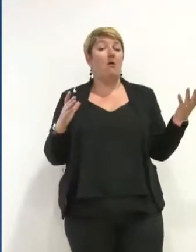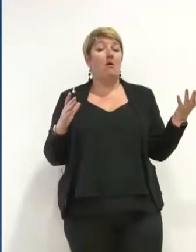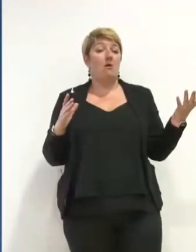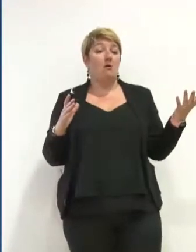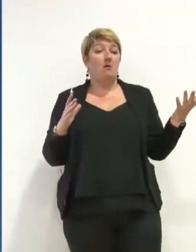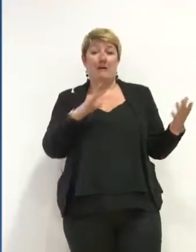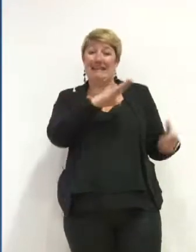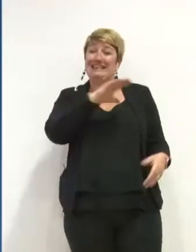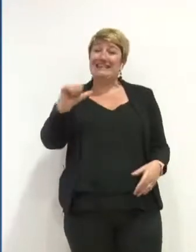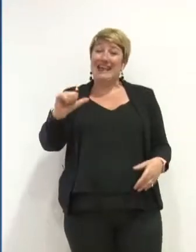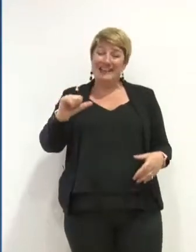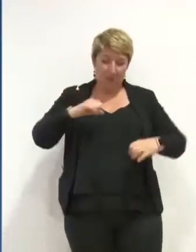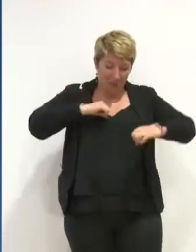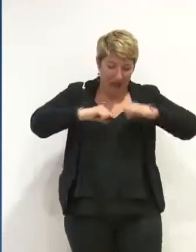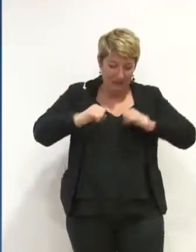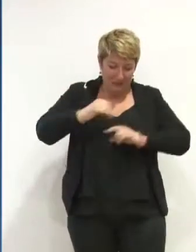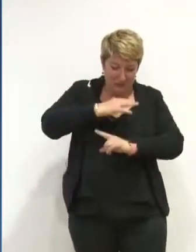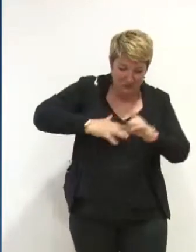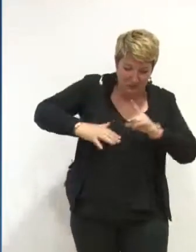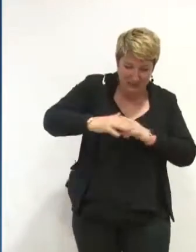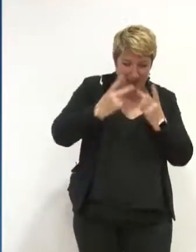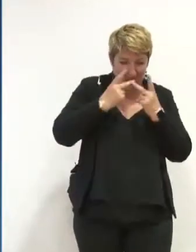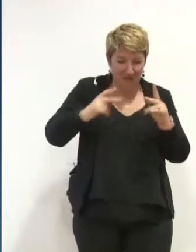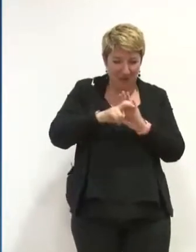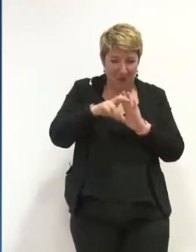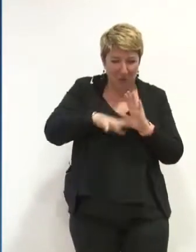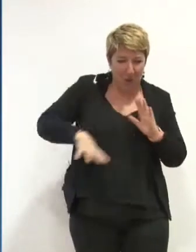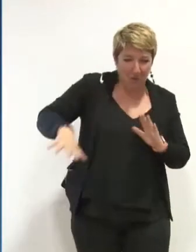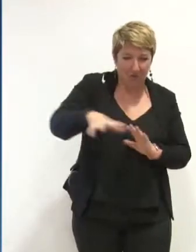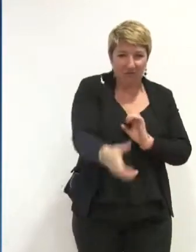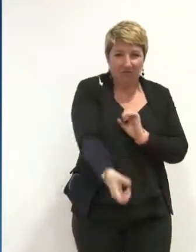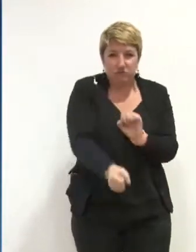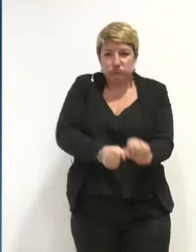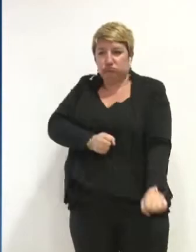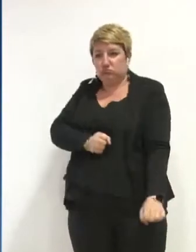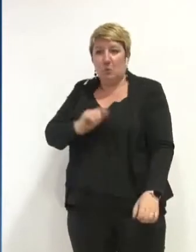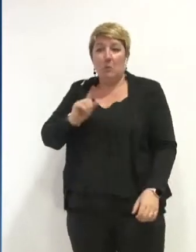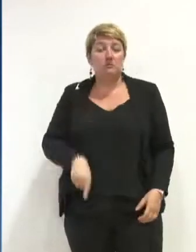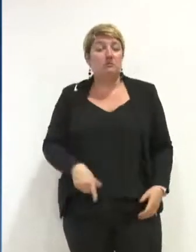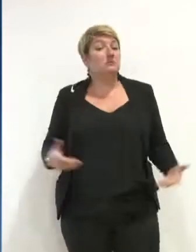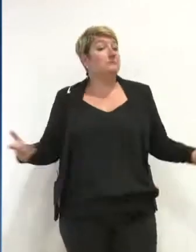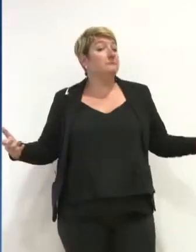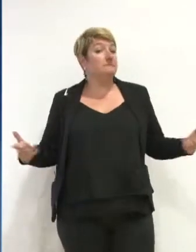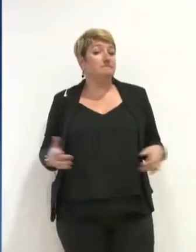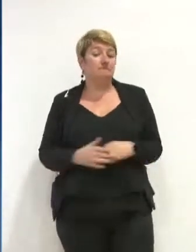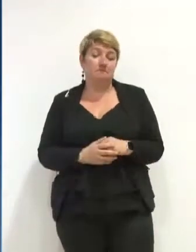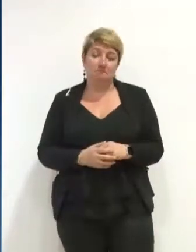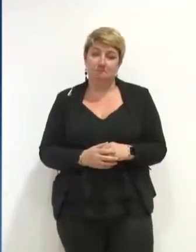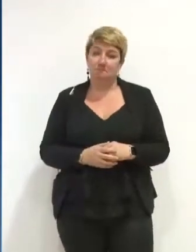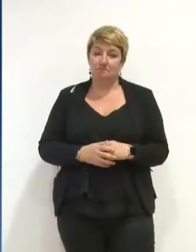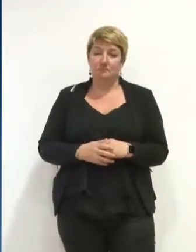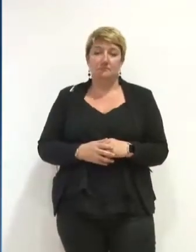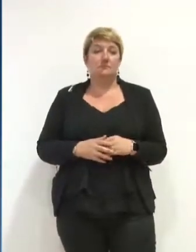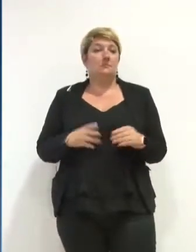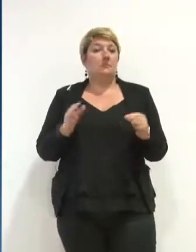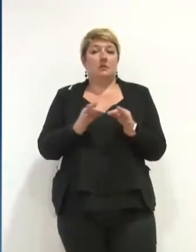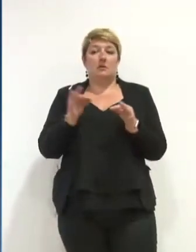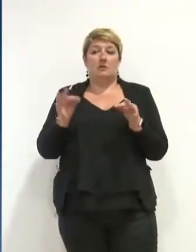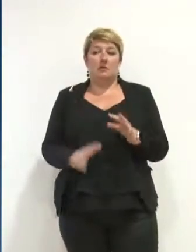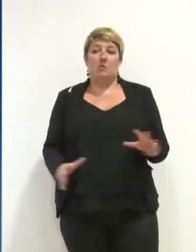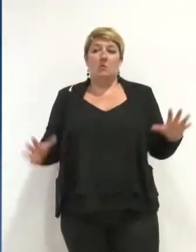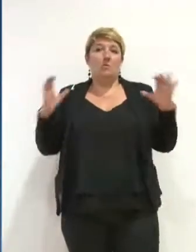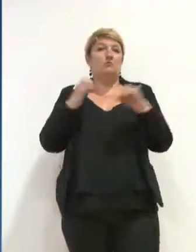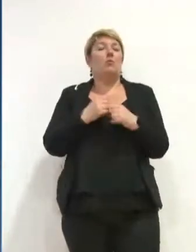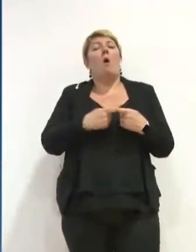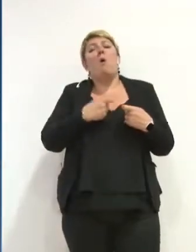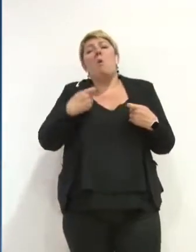c'est toute action sociale de la ville de Grenoble qui est aujourd'hui en jeu. En conclusion, ça ne va pas être beaucoup plus